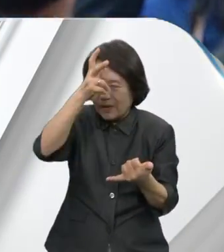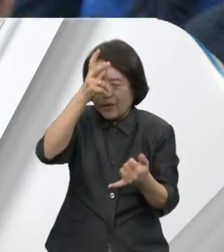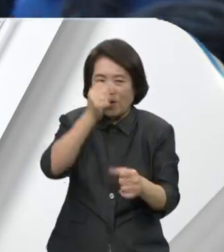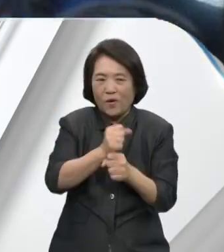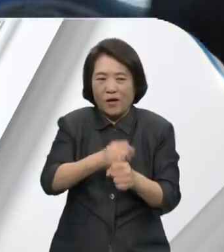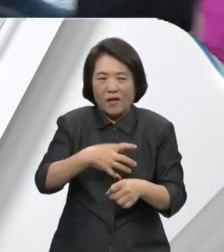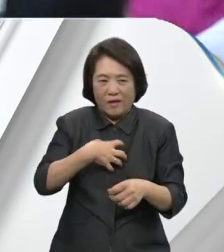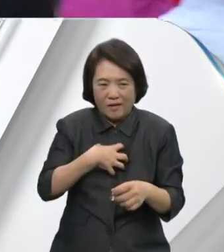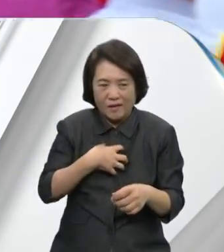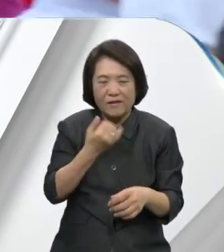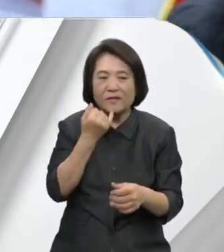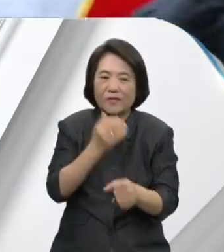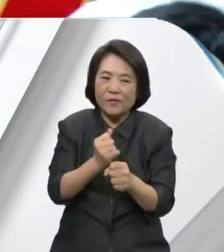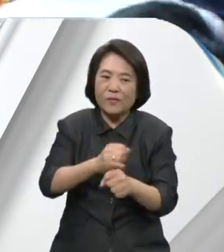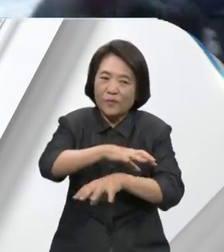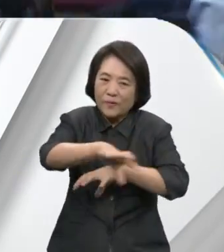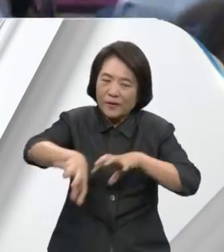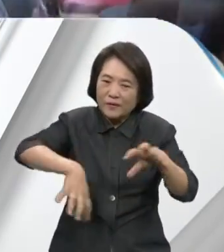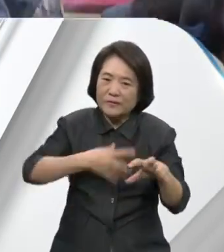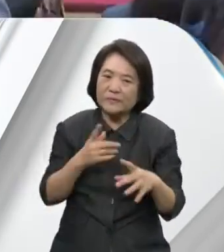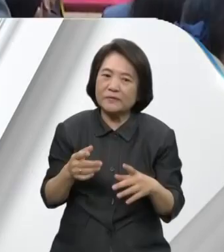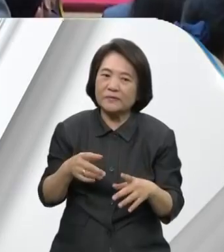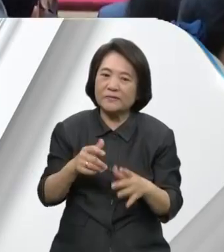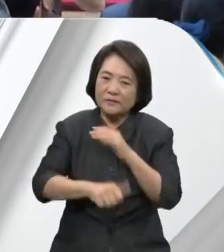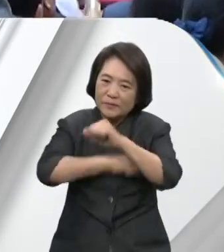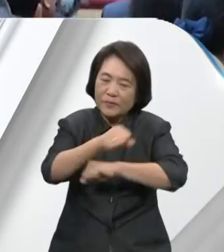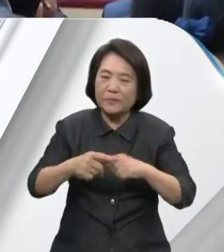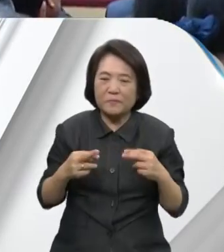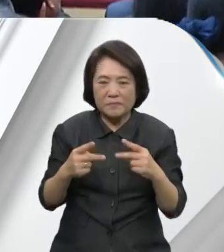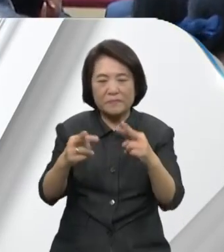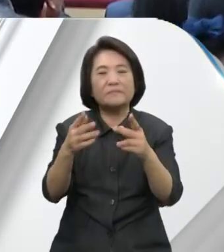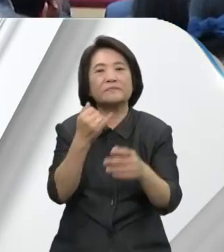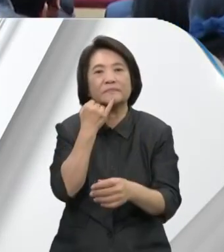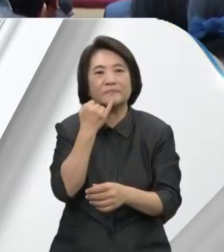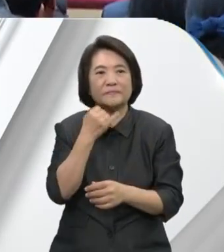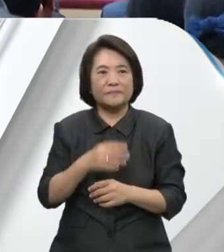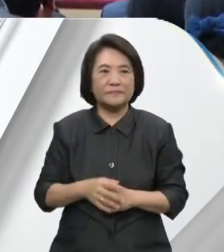的警察有更好的工作环境。下个新闻，请余仔、林平勇特别报道。